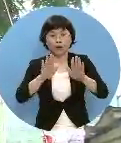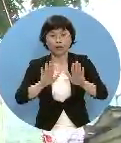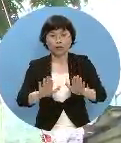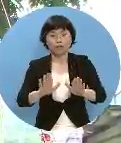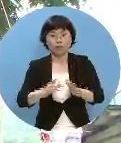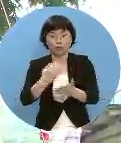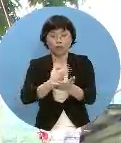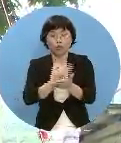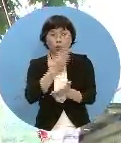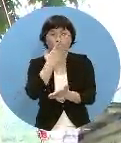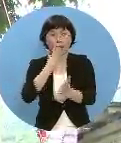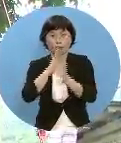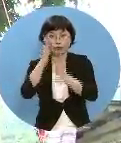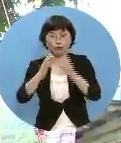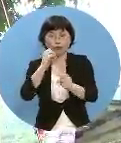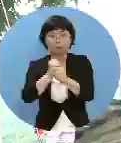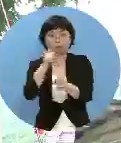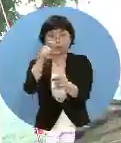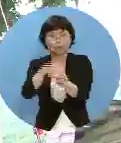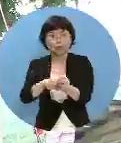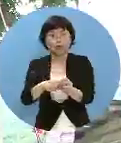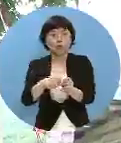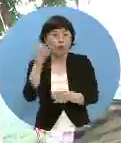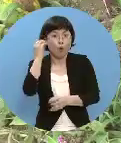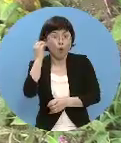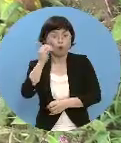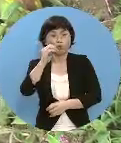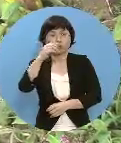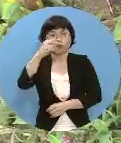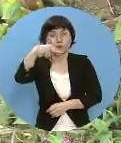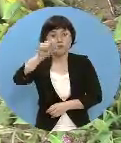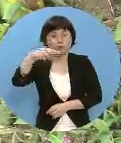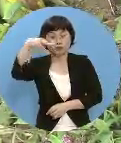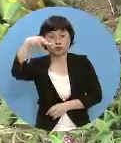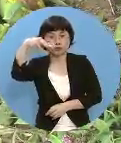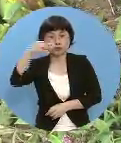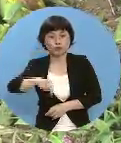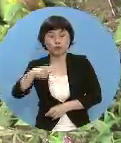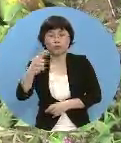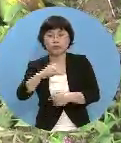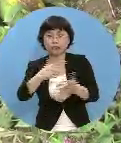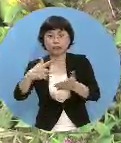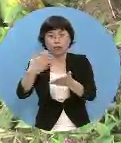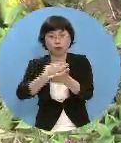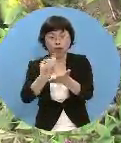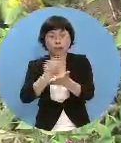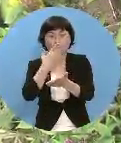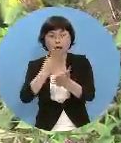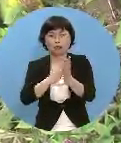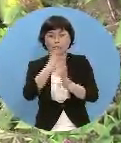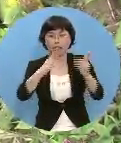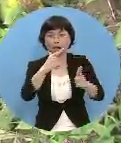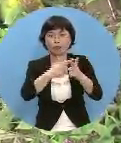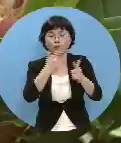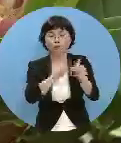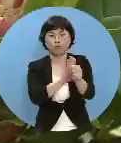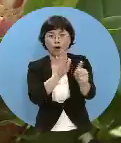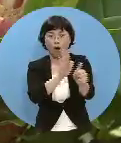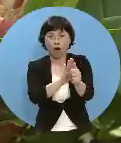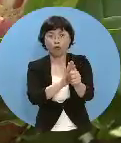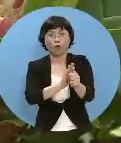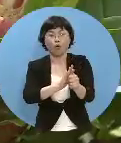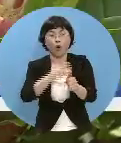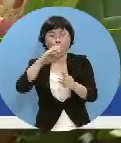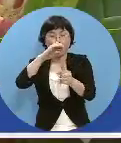도는 돈이 되는 소득숲 조성을 위해 호두와 석류 등 고소득을 올릴 수 있는 품목을 지원하고 표고버섯, 황칠